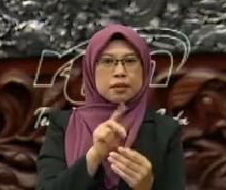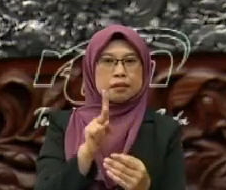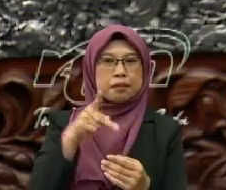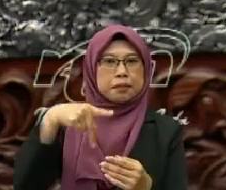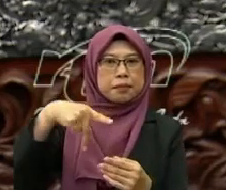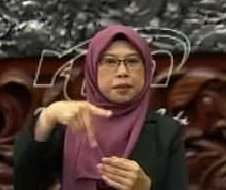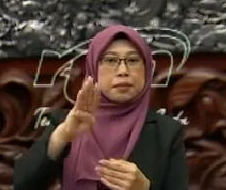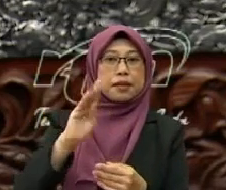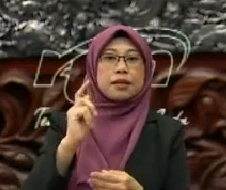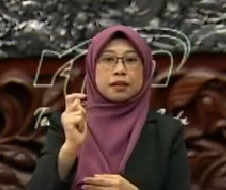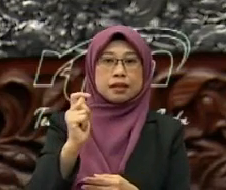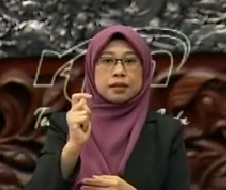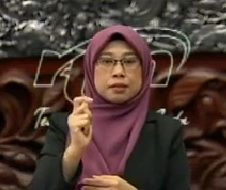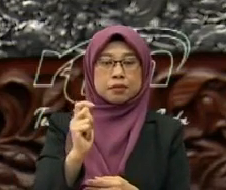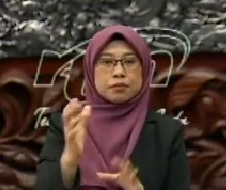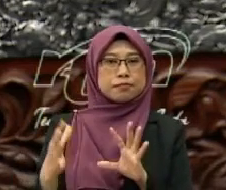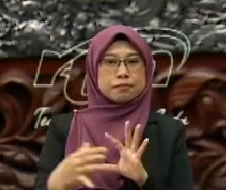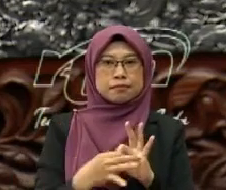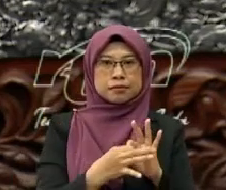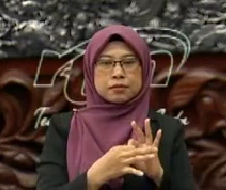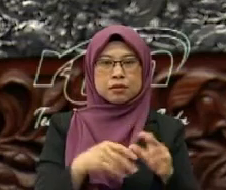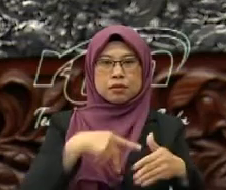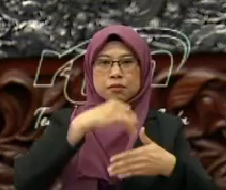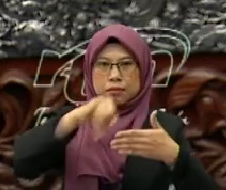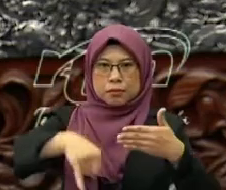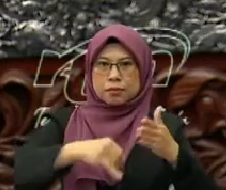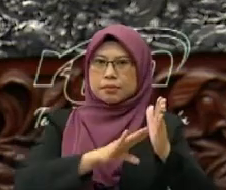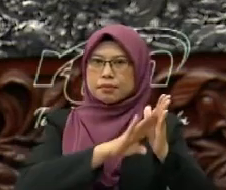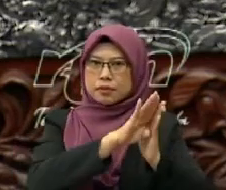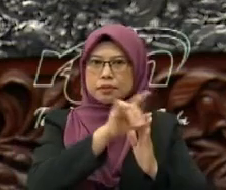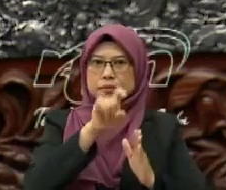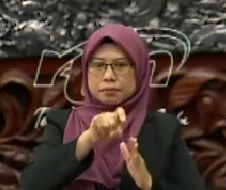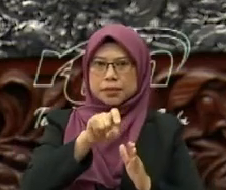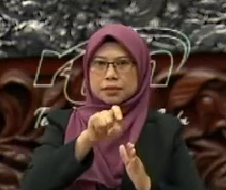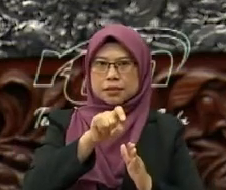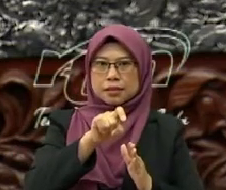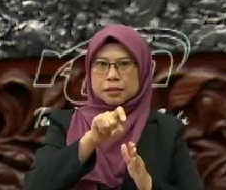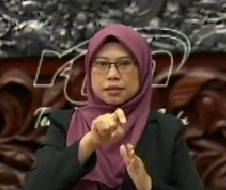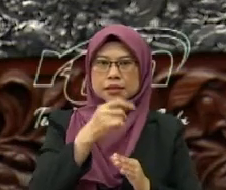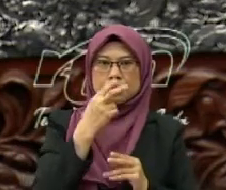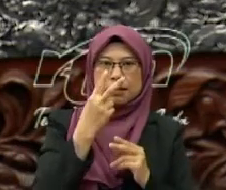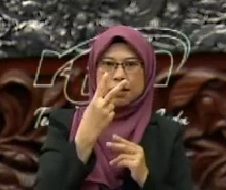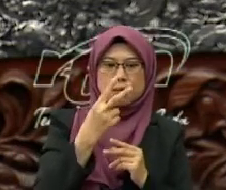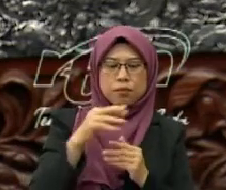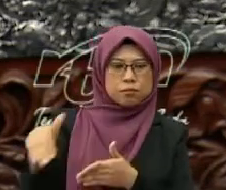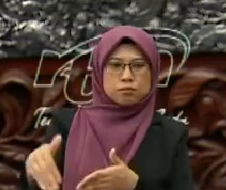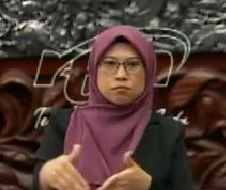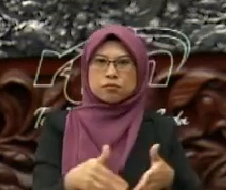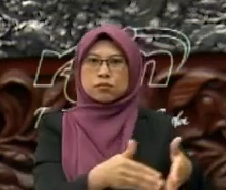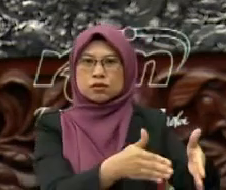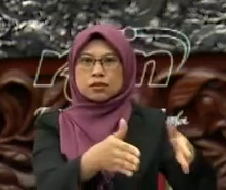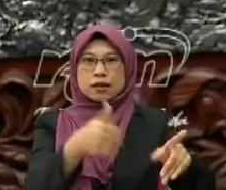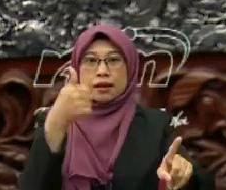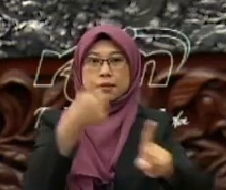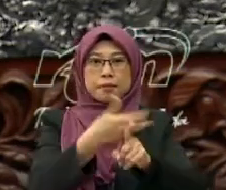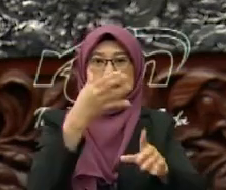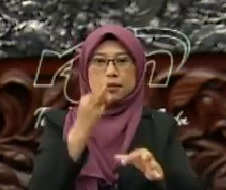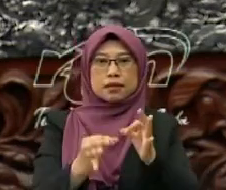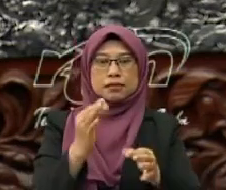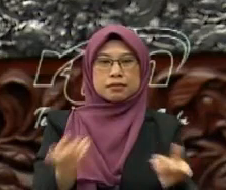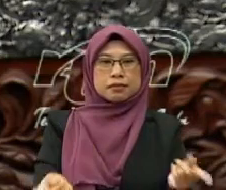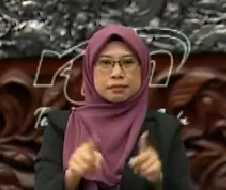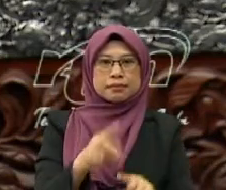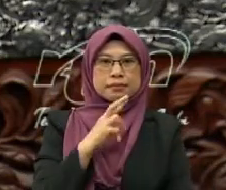PBT supaya dia melaksanakan Project bangunan mesti mengambil faktur-faktur lembaga setiap lembaga sungai dan impak baku banjir